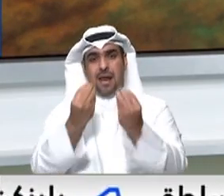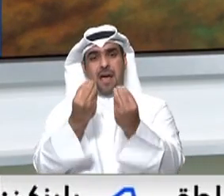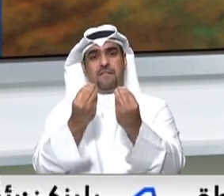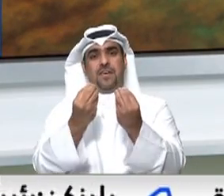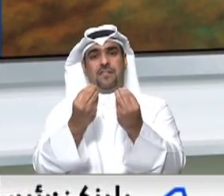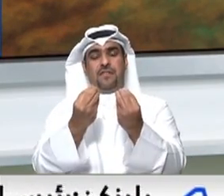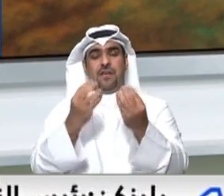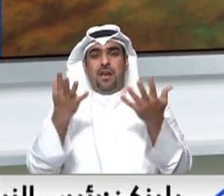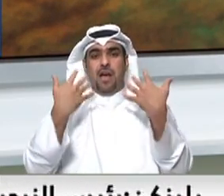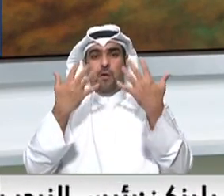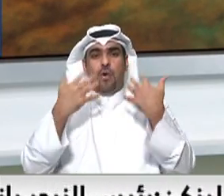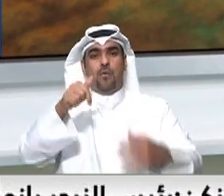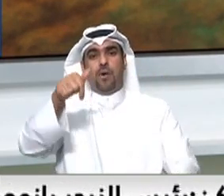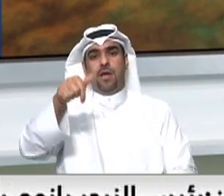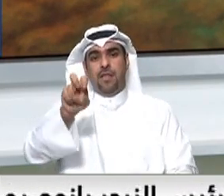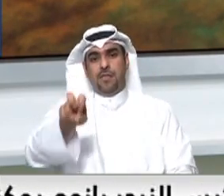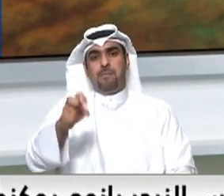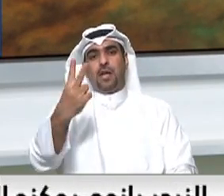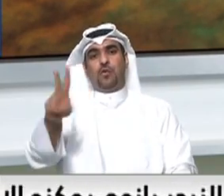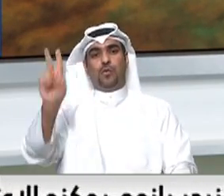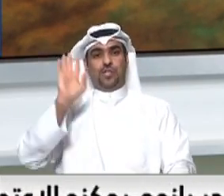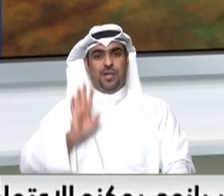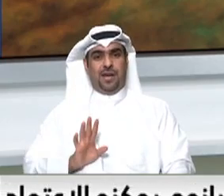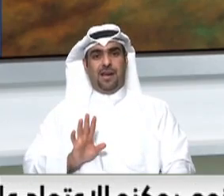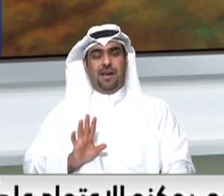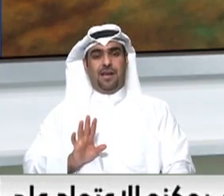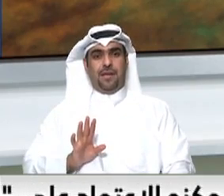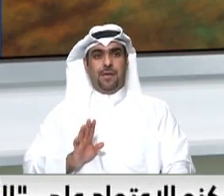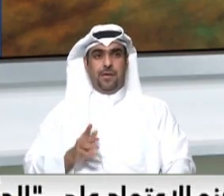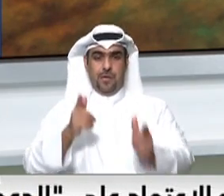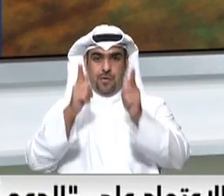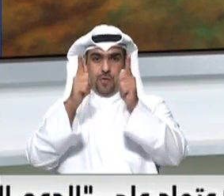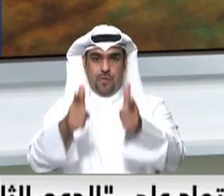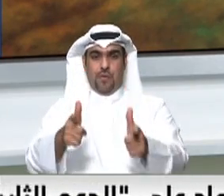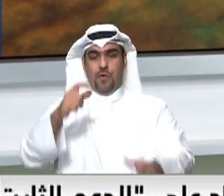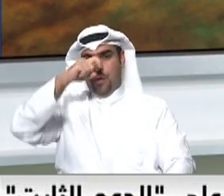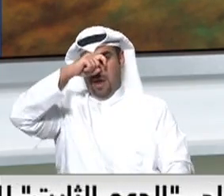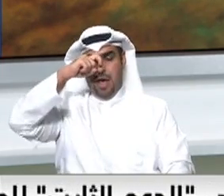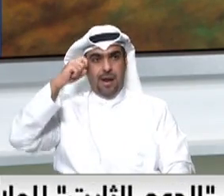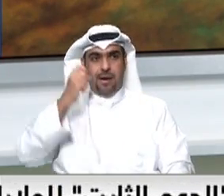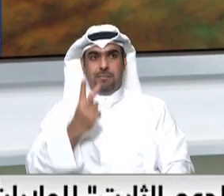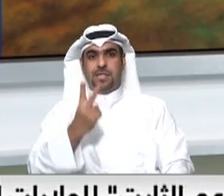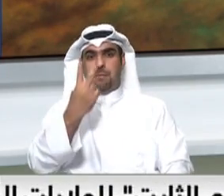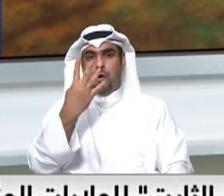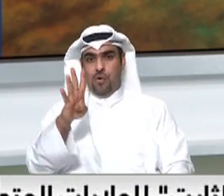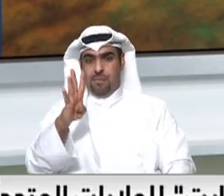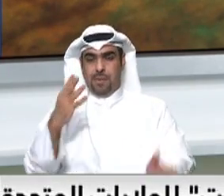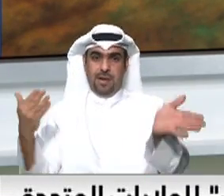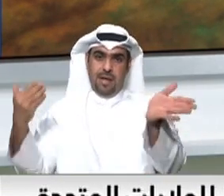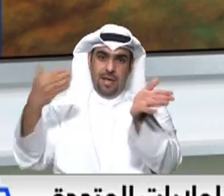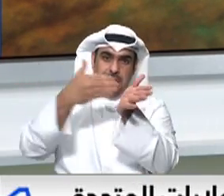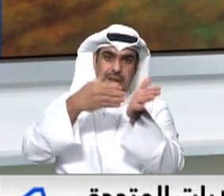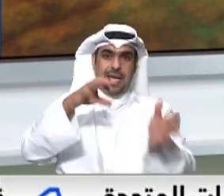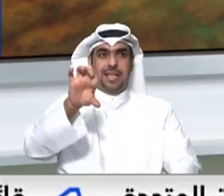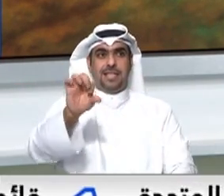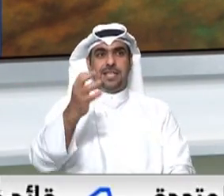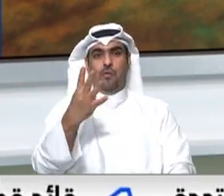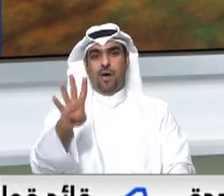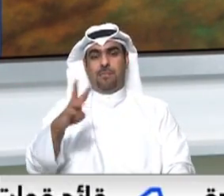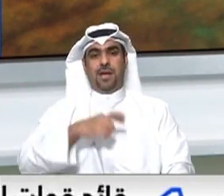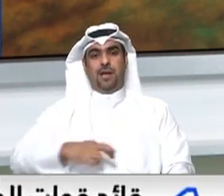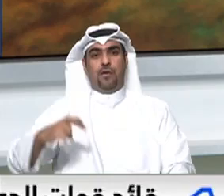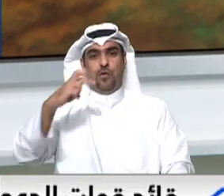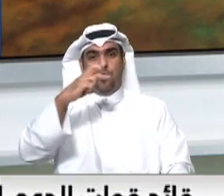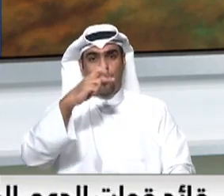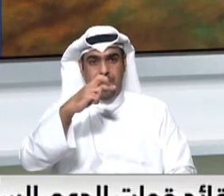سته الى 28 كيلو متر في الساعه اجواء حاره درجات الحراره تتراوح ما بين 47 الى 49 درجه مئويه في اغلب